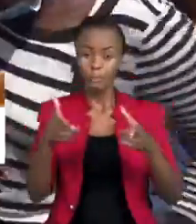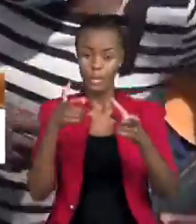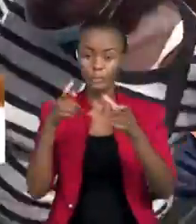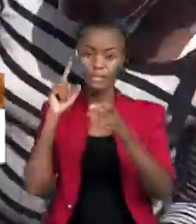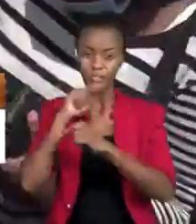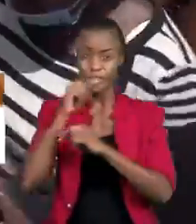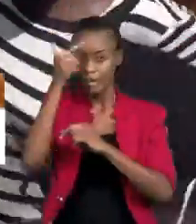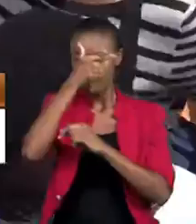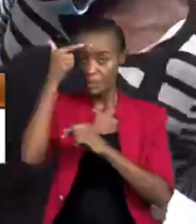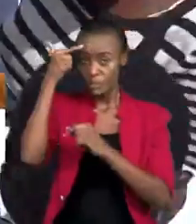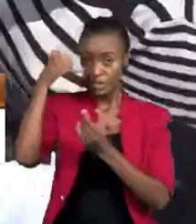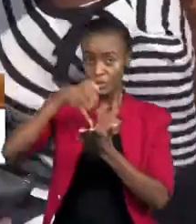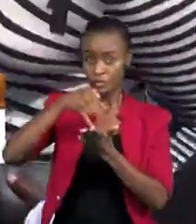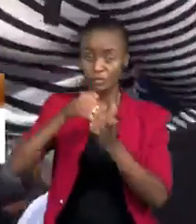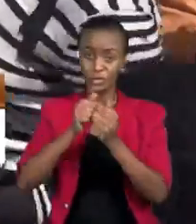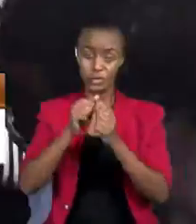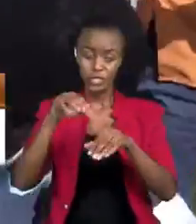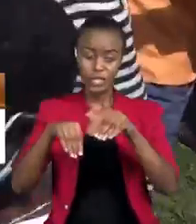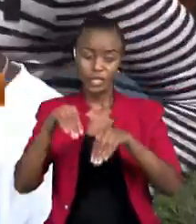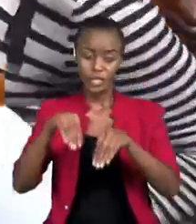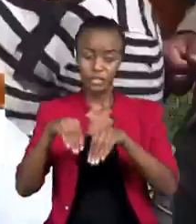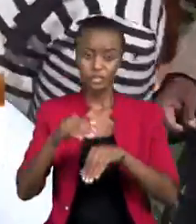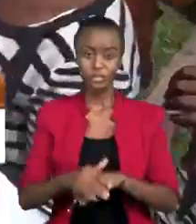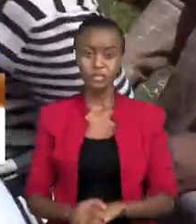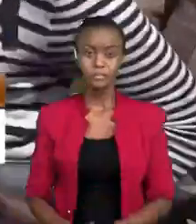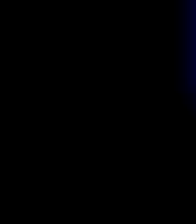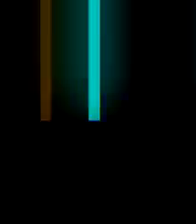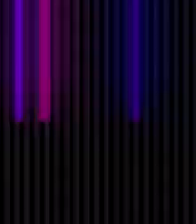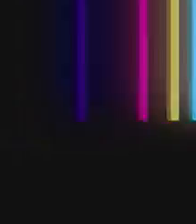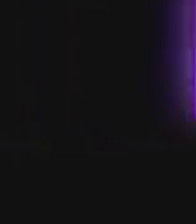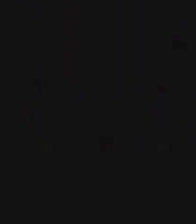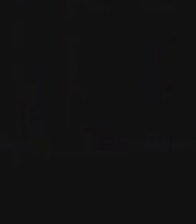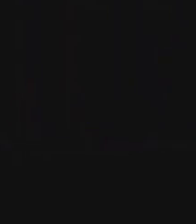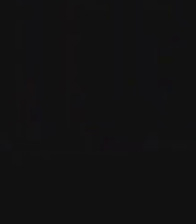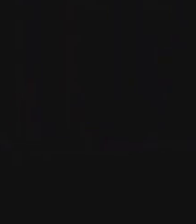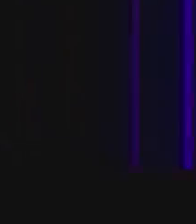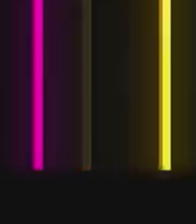na uchaguzi huo. Rachel Ndwati, Switch Athuhuri.